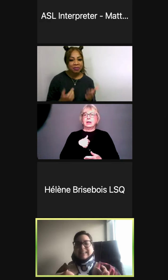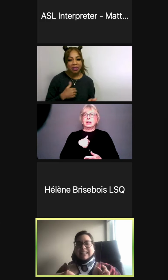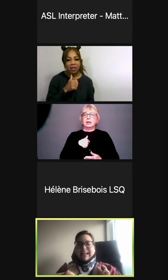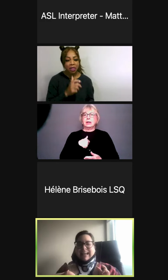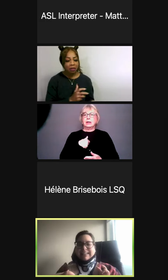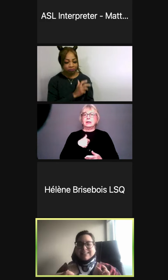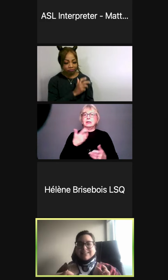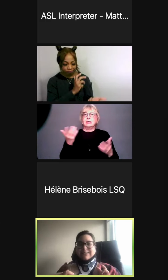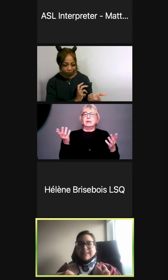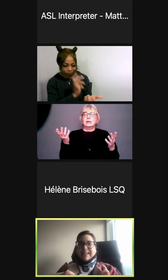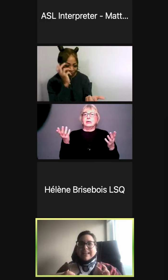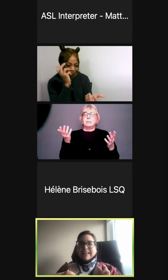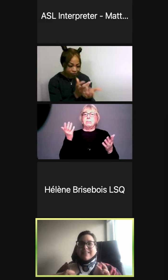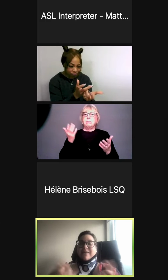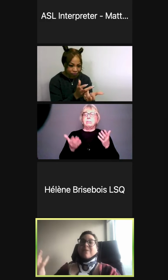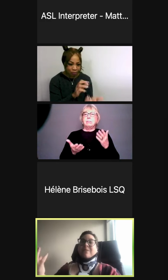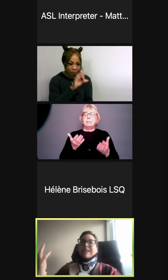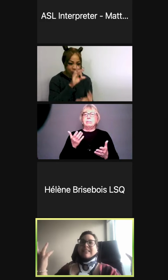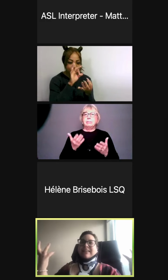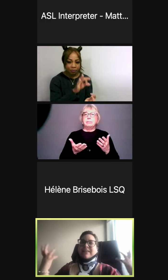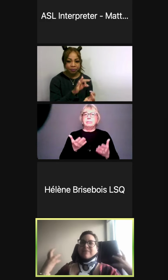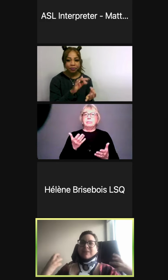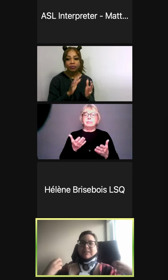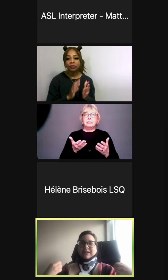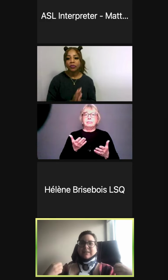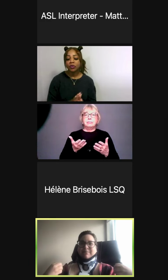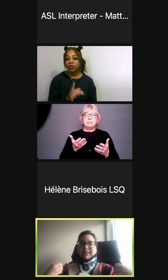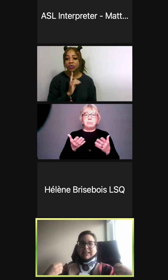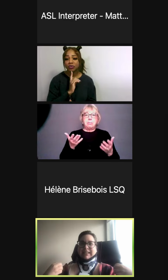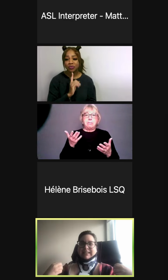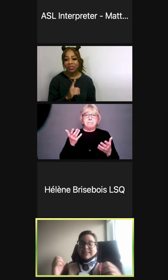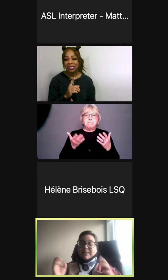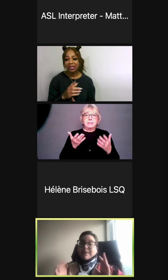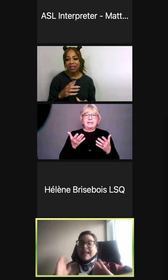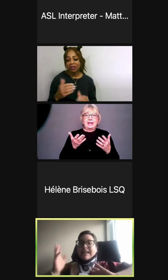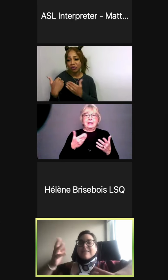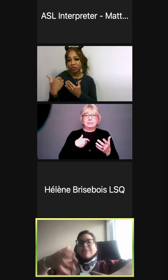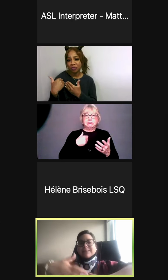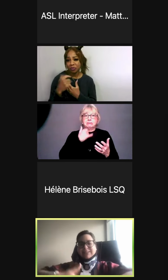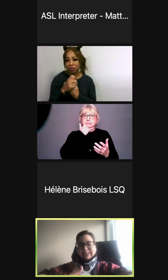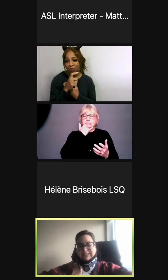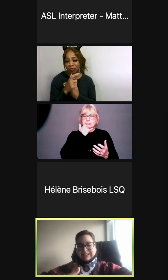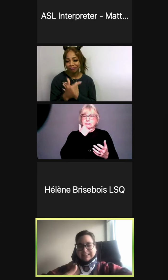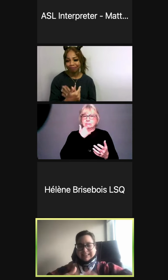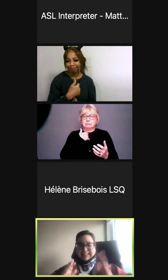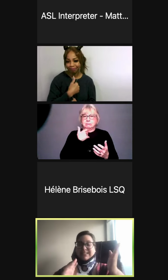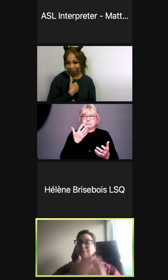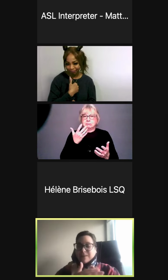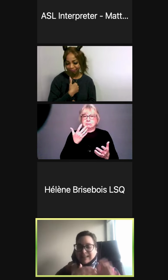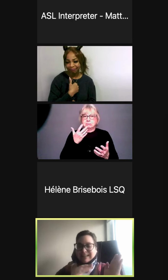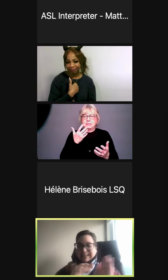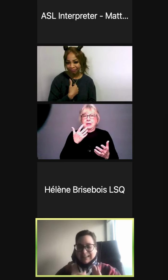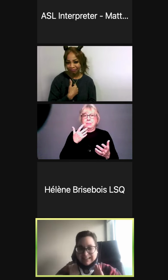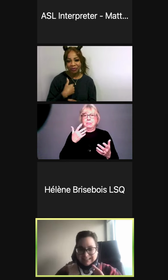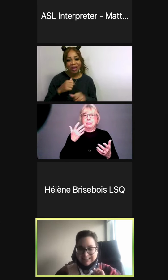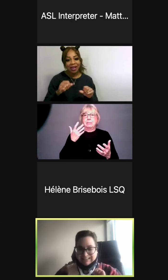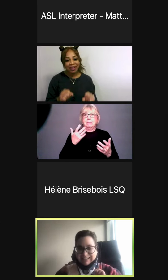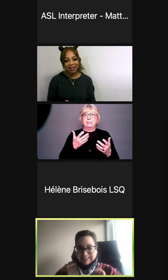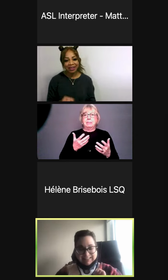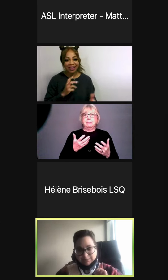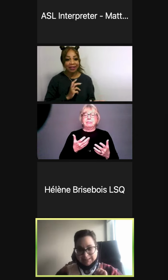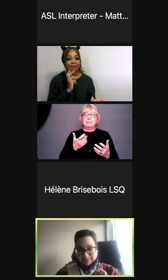Peut-être que je n'ai pas tout à fait ma place, mais c'est comme si la responsabilité m'incombet